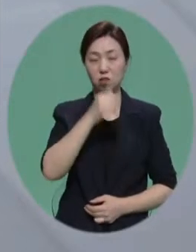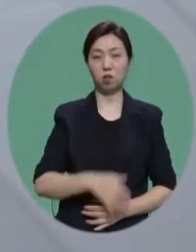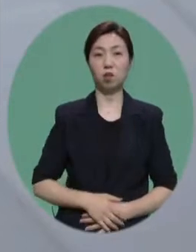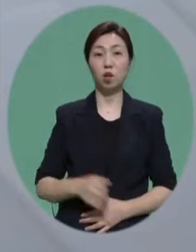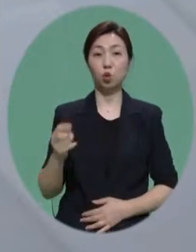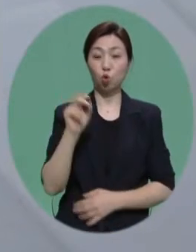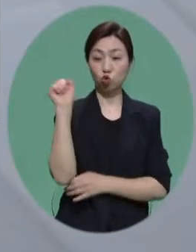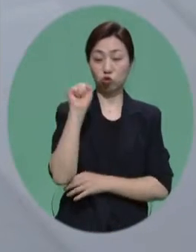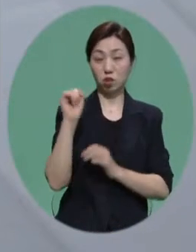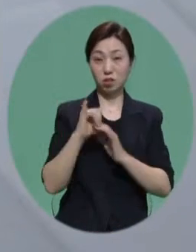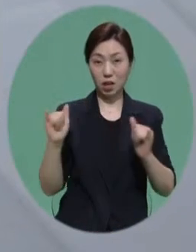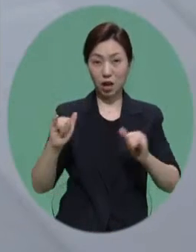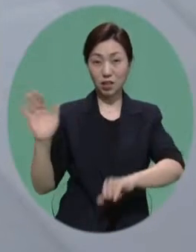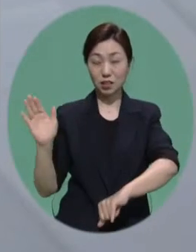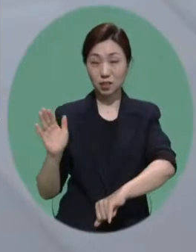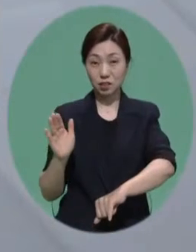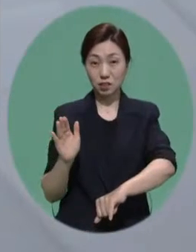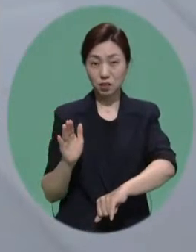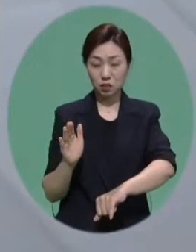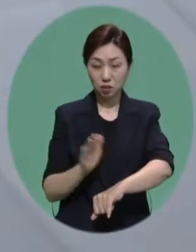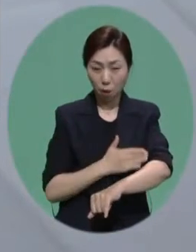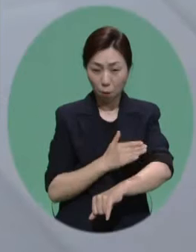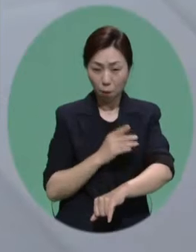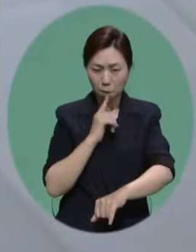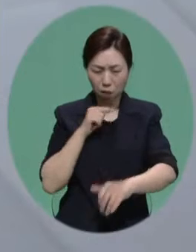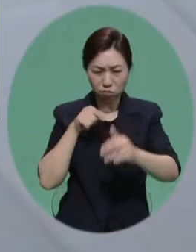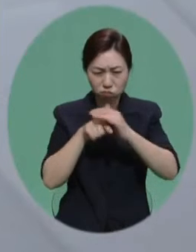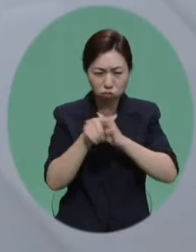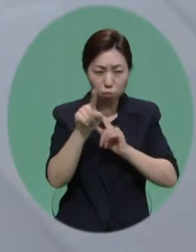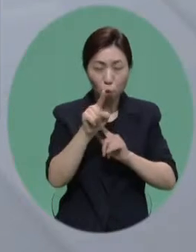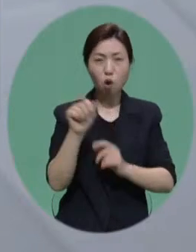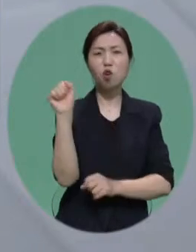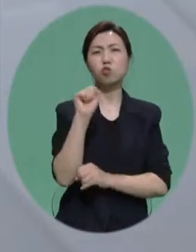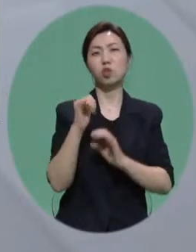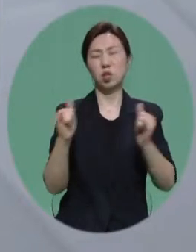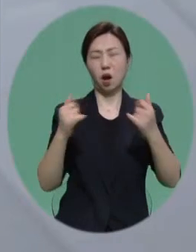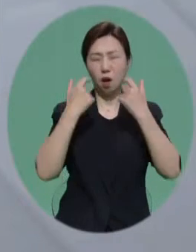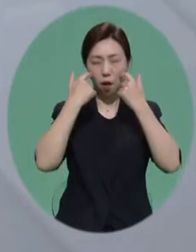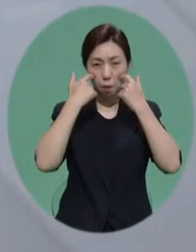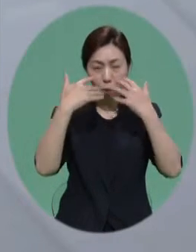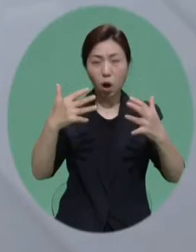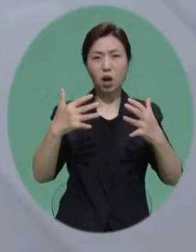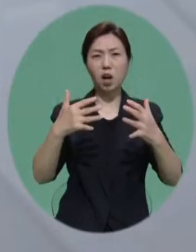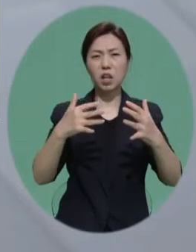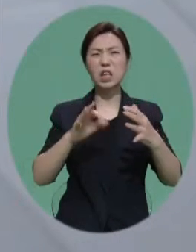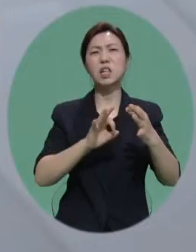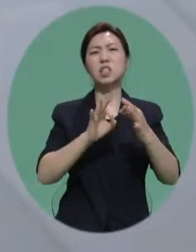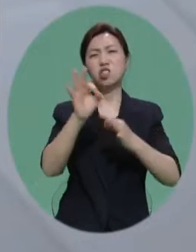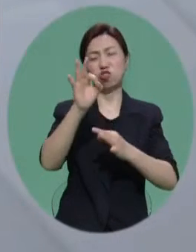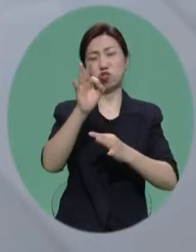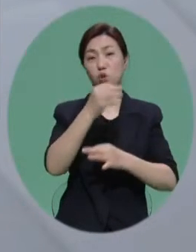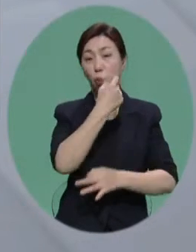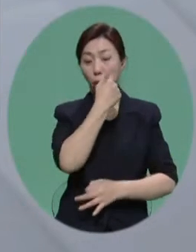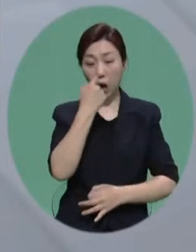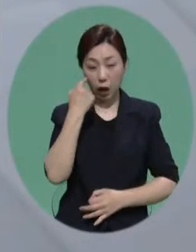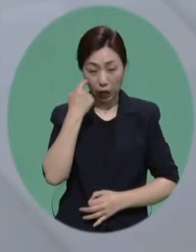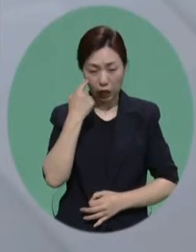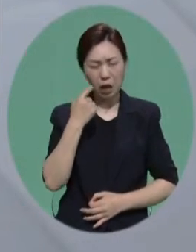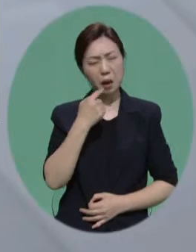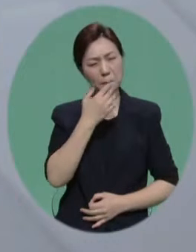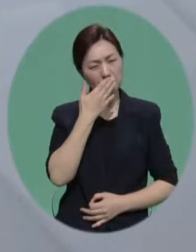것은 실제로 현장에 가서 보니까 운전자 명백한 아바시리 좀 있는 것으로 보인다 라고